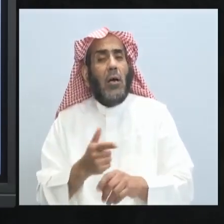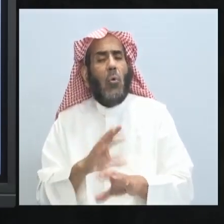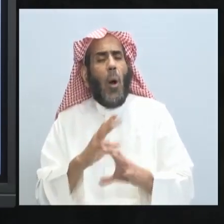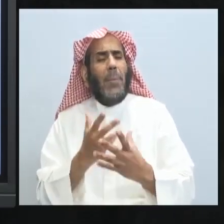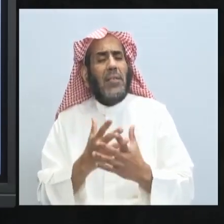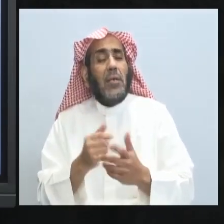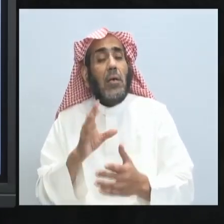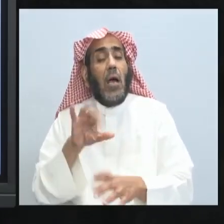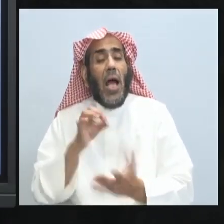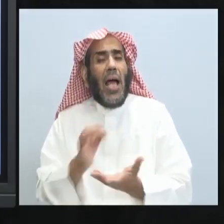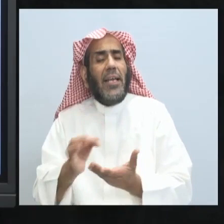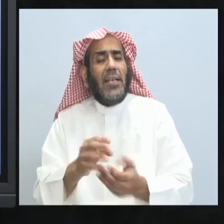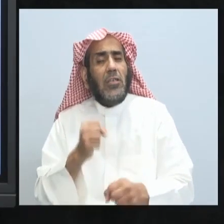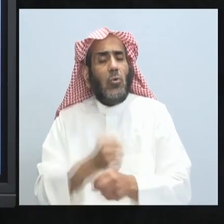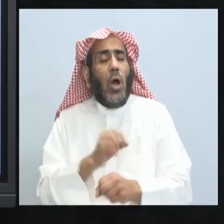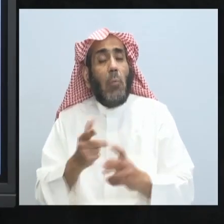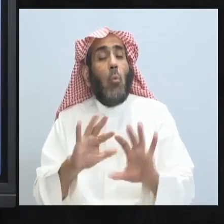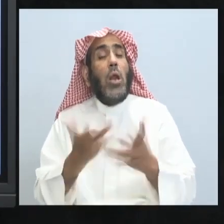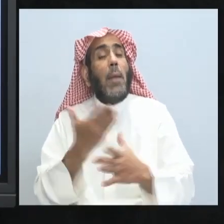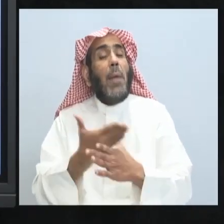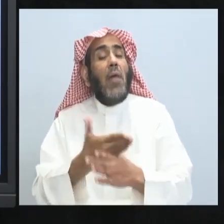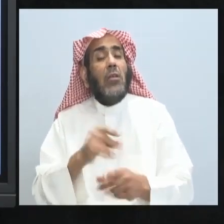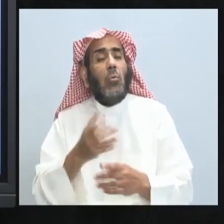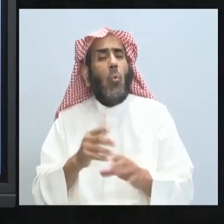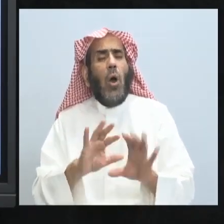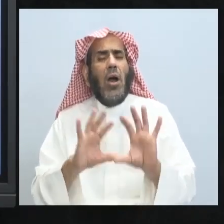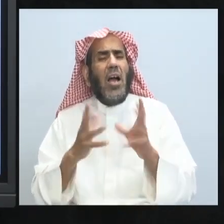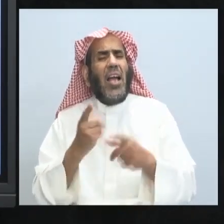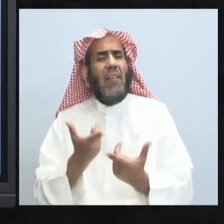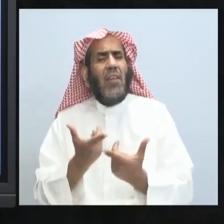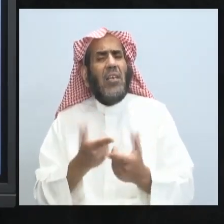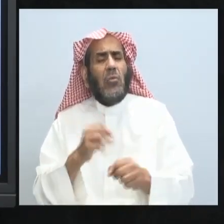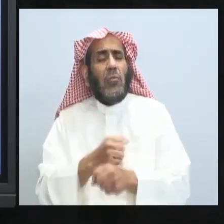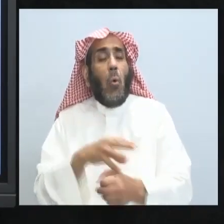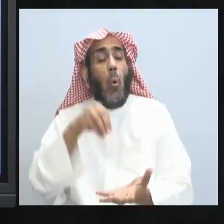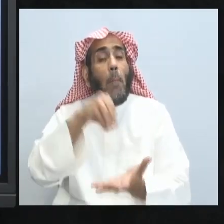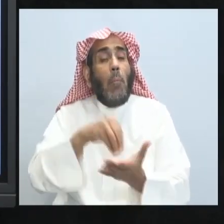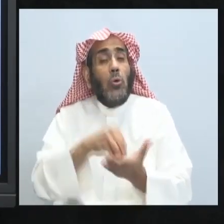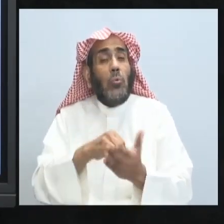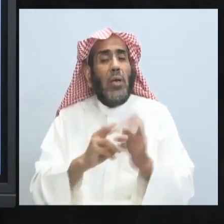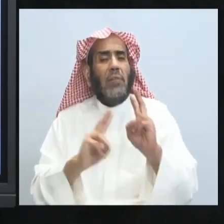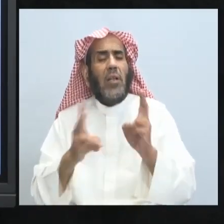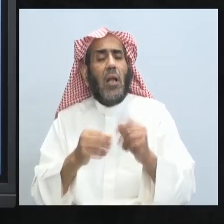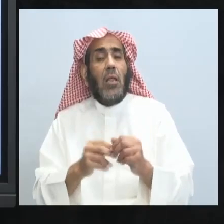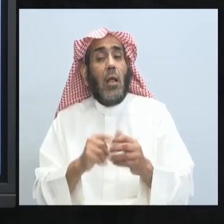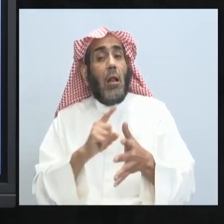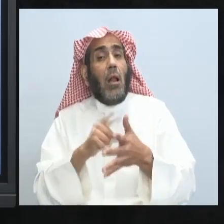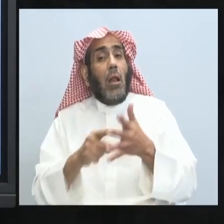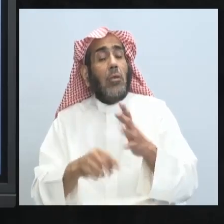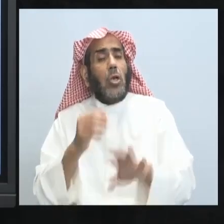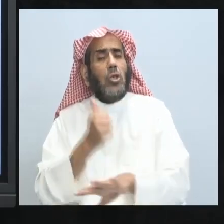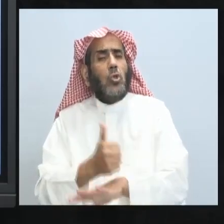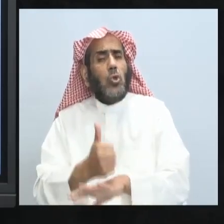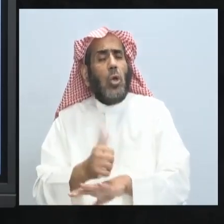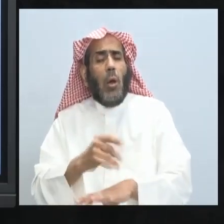مثلا اين ستقام لماذا ستقام كيف سانف ما محتويات الفعاليه هذه العناصر الاساسيه